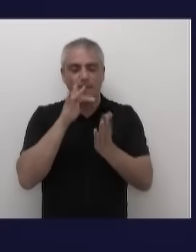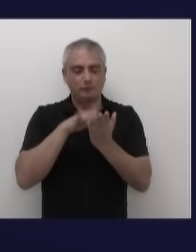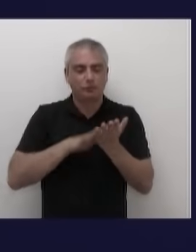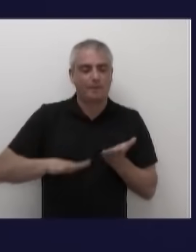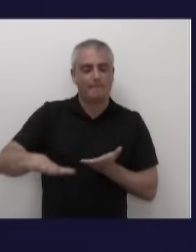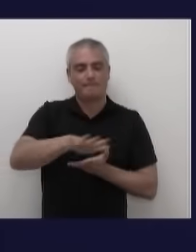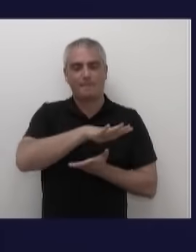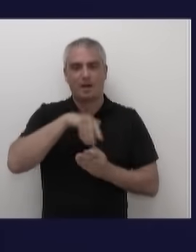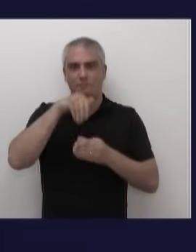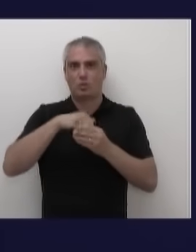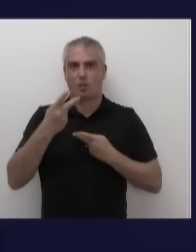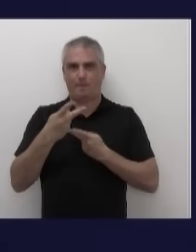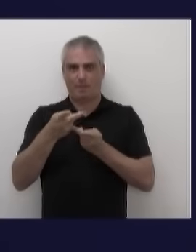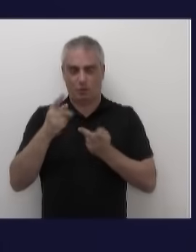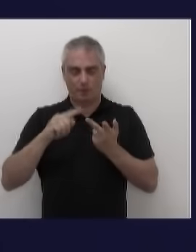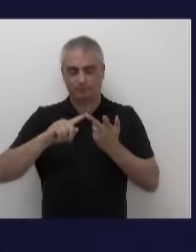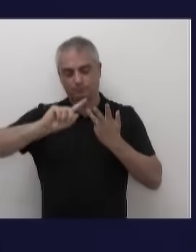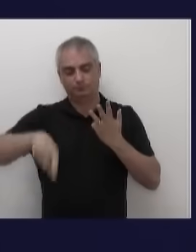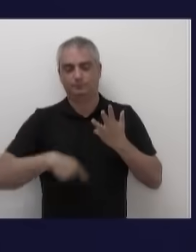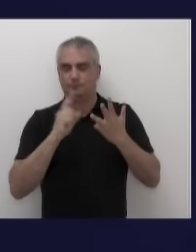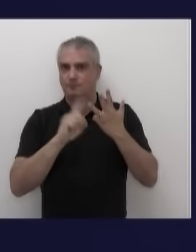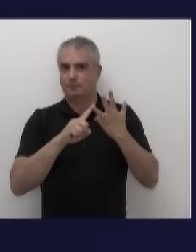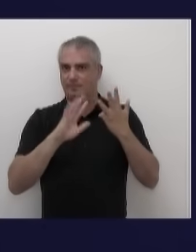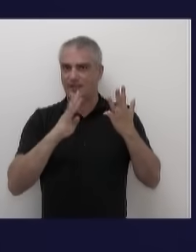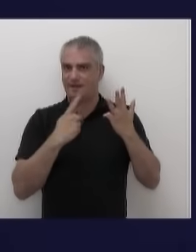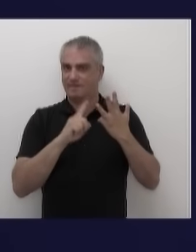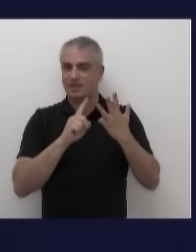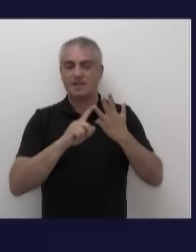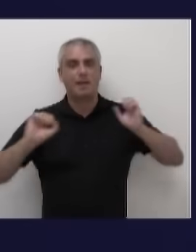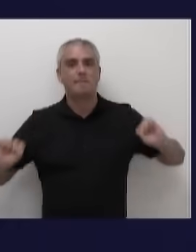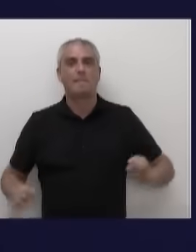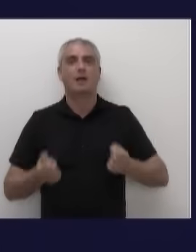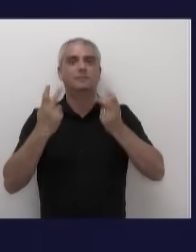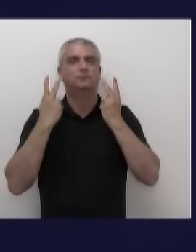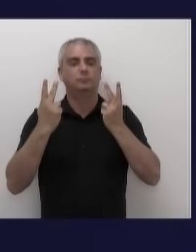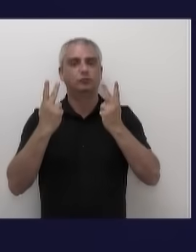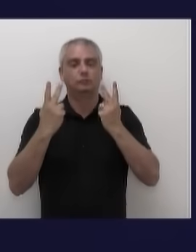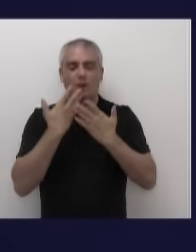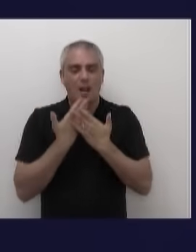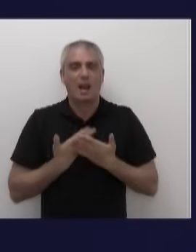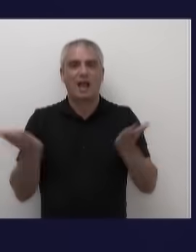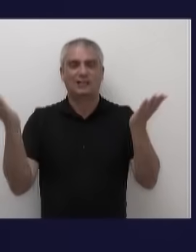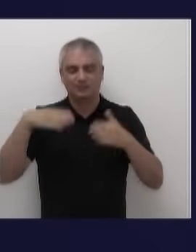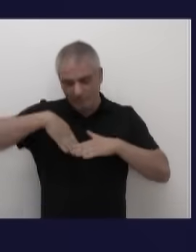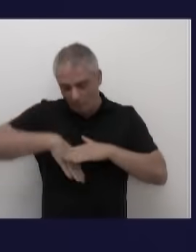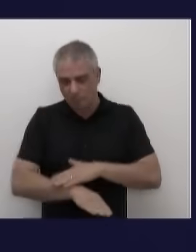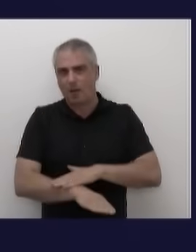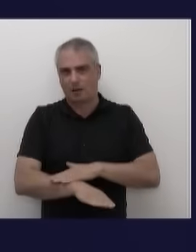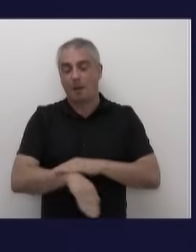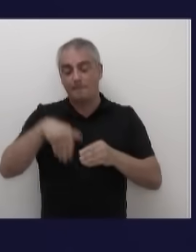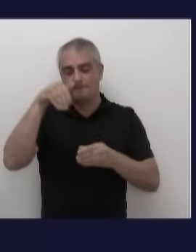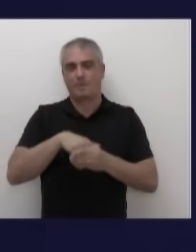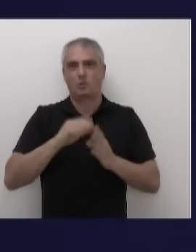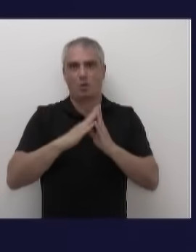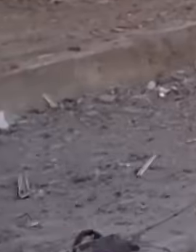בתי החולים וארבע מאמץ משמעותי לחשיפת ת קרקע שמתחת לבית